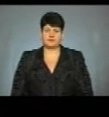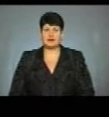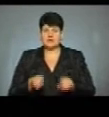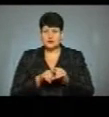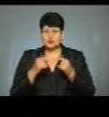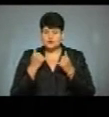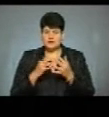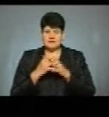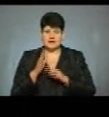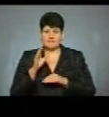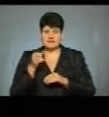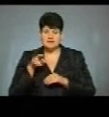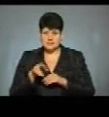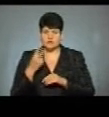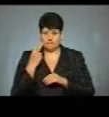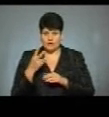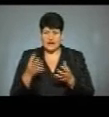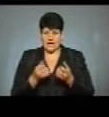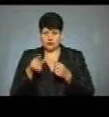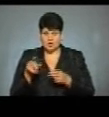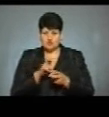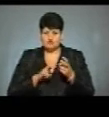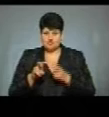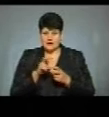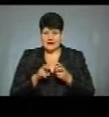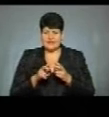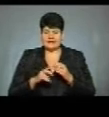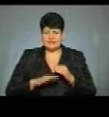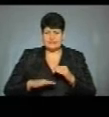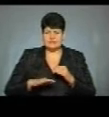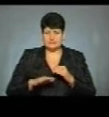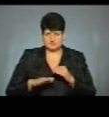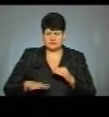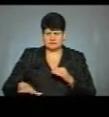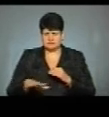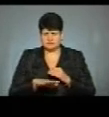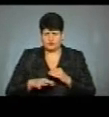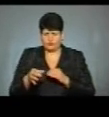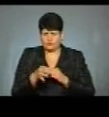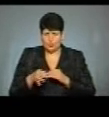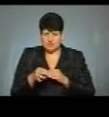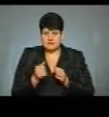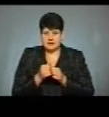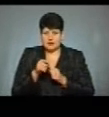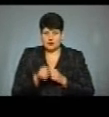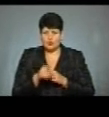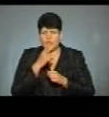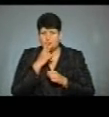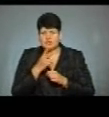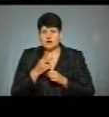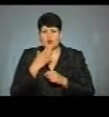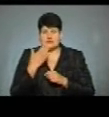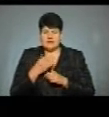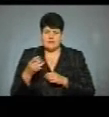Також сьогодні в селі Вівся двоє рятувальників шукають тіло хлопця на дні ставка, який неподалік місцевого будинку культури. Біля нього Віктора бачили востаннє,